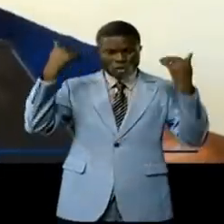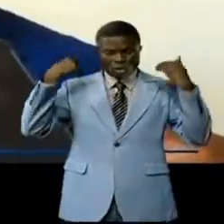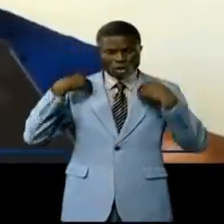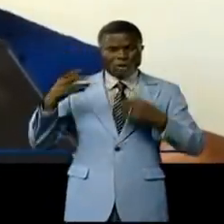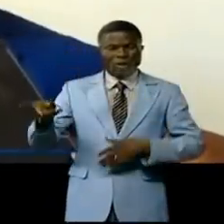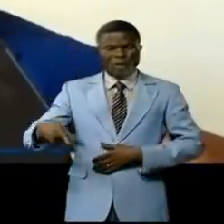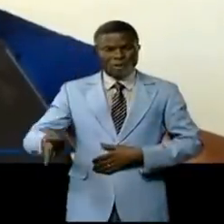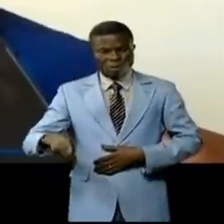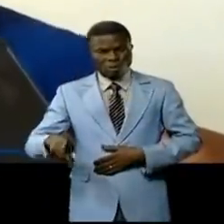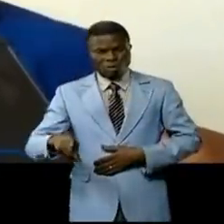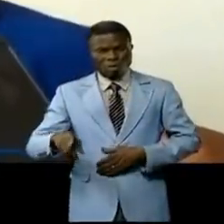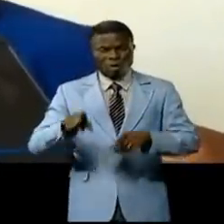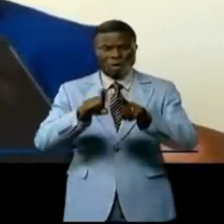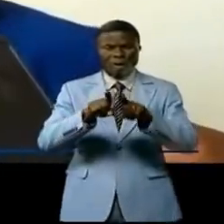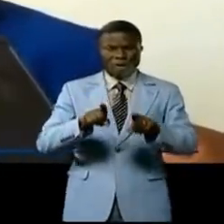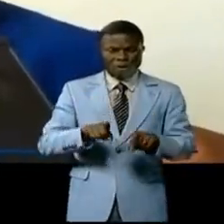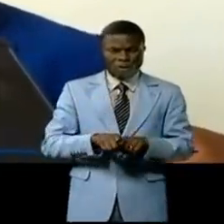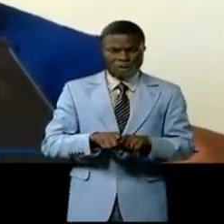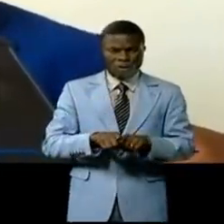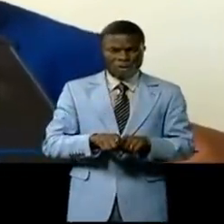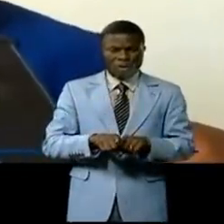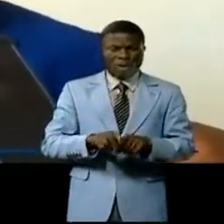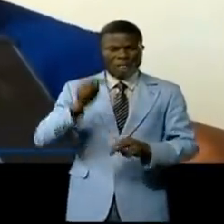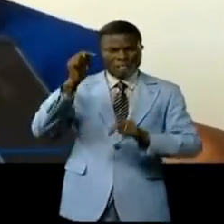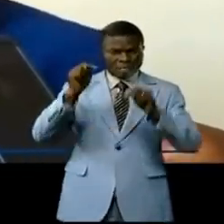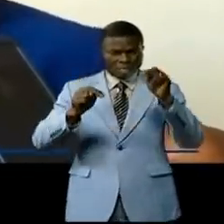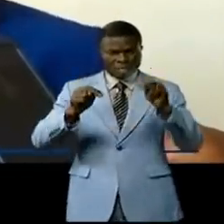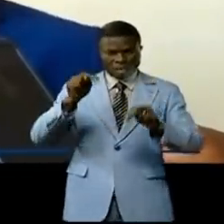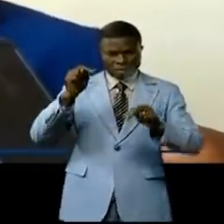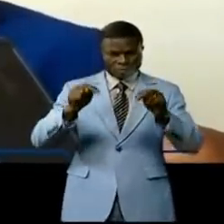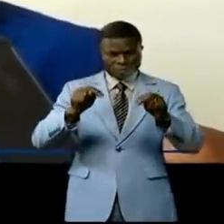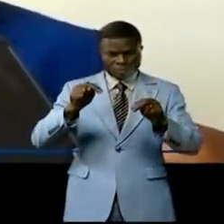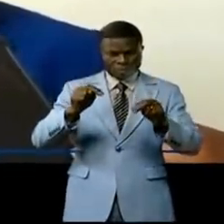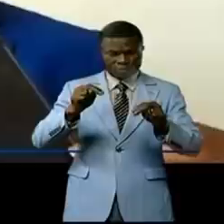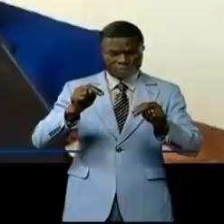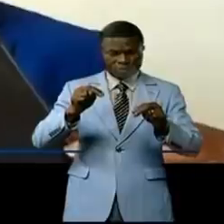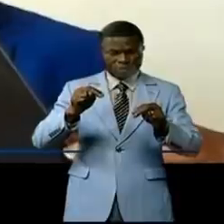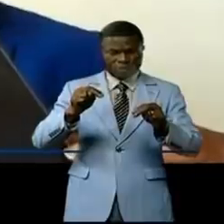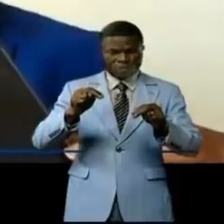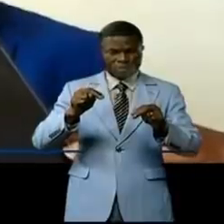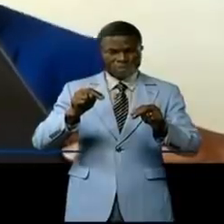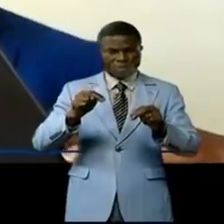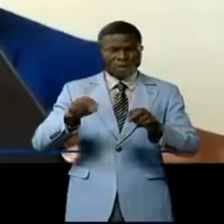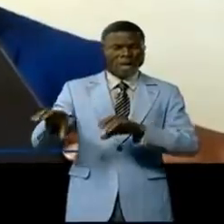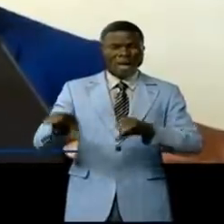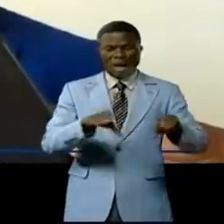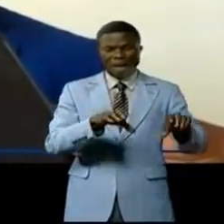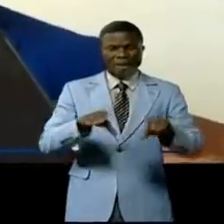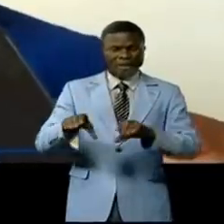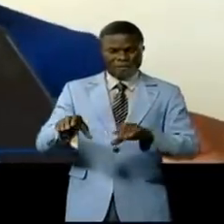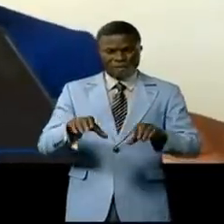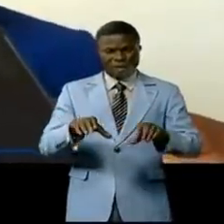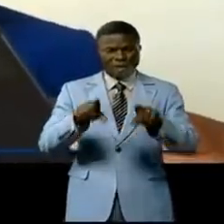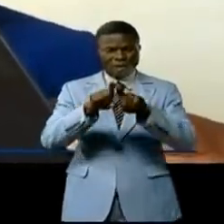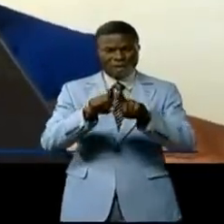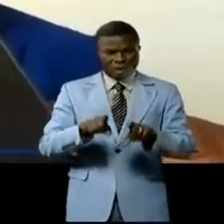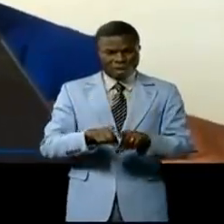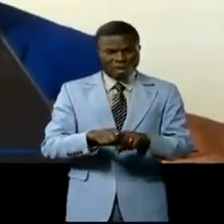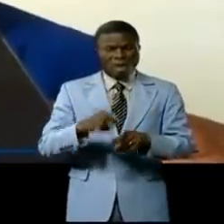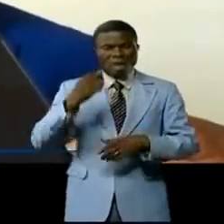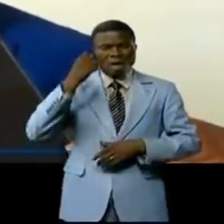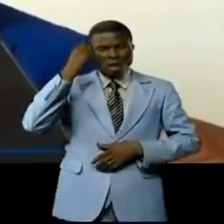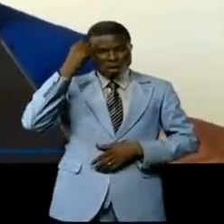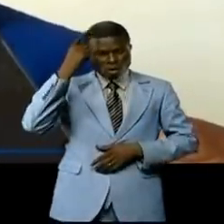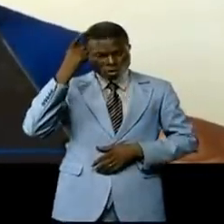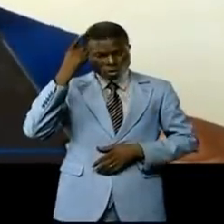provinciale du niveau des rendus des activités, de comprendre